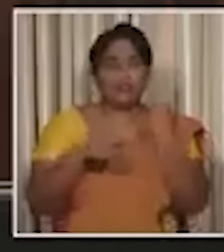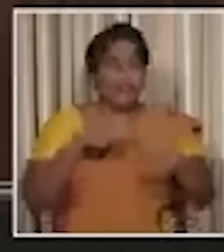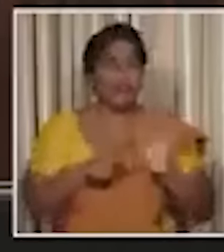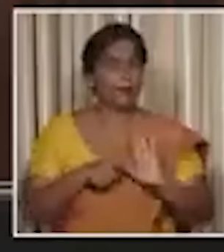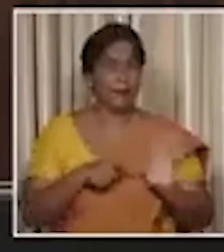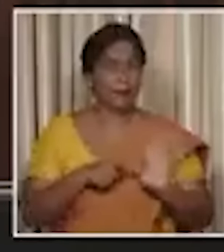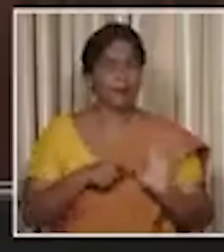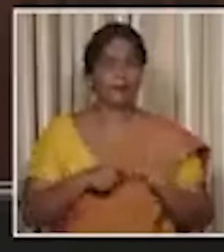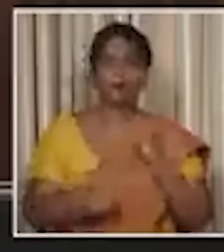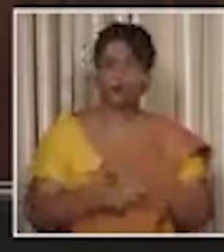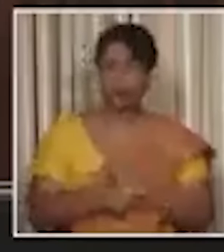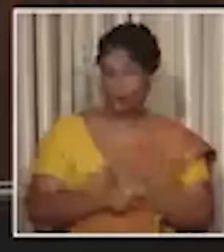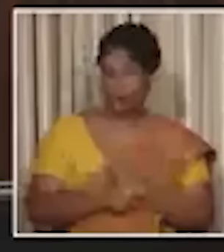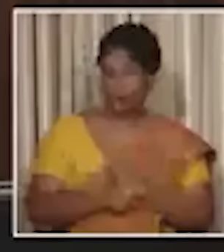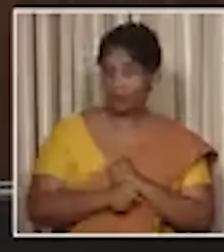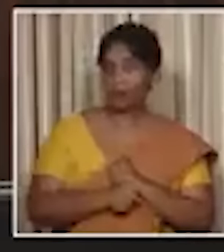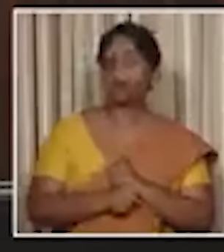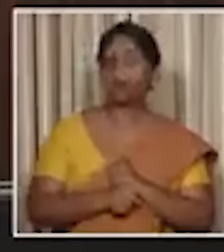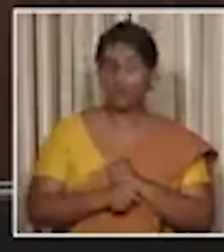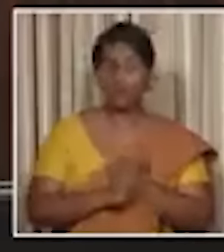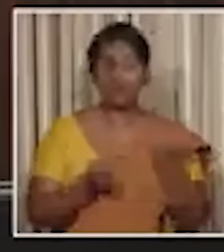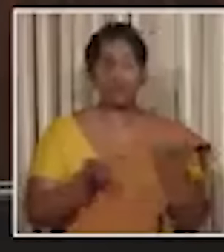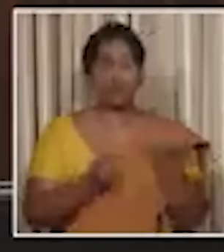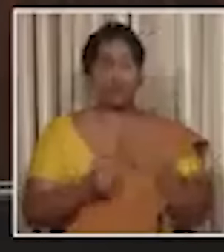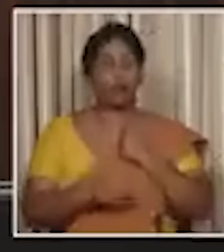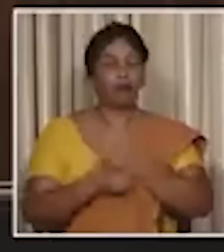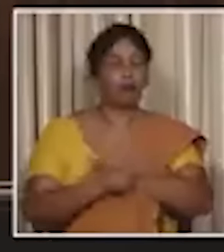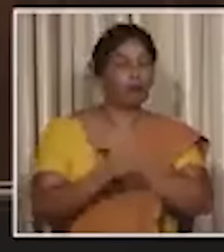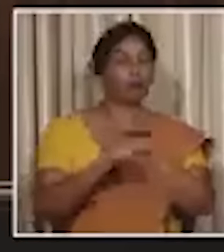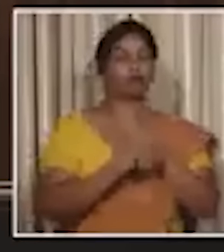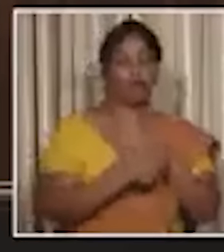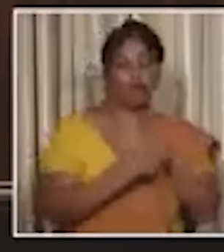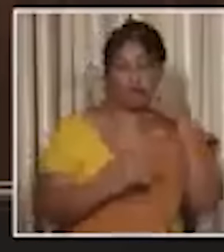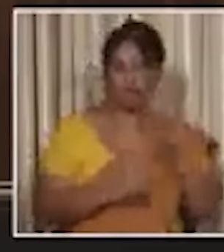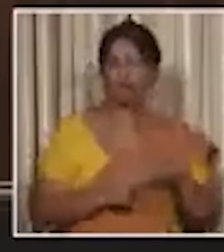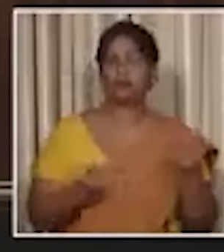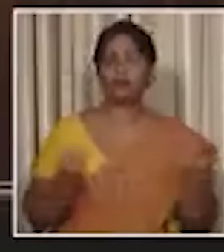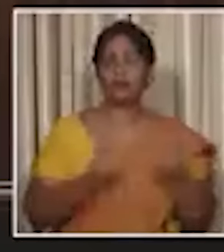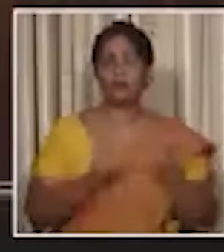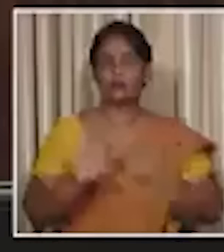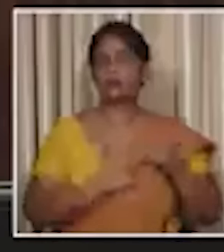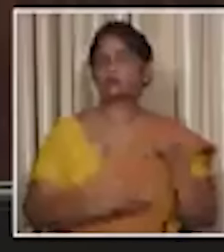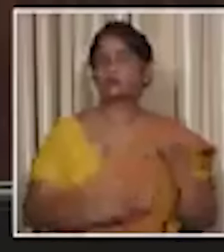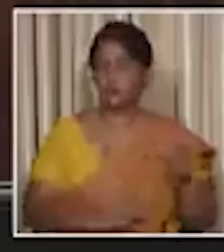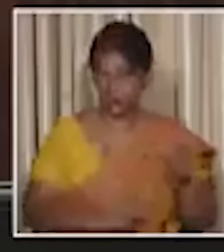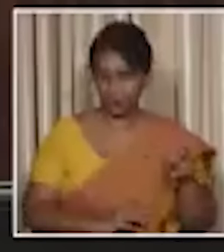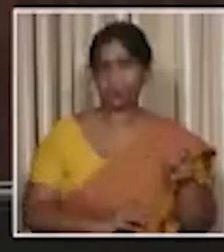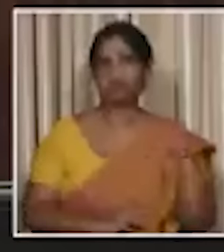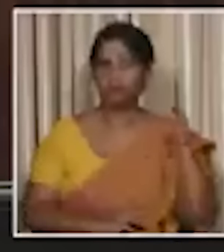அந்த ஆதாயத்தை பெற்றுக் கொள்வதற்கான ஒரு மேம்படுத்த விடயமாக அதை நாங்கள் மாற்றி அல்லவில்லை. எனவே இந்த கனிய வளங்களை மீண்டும்